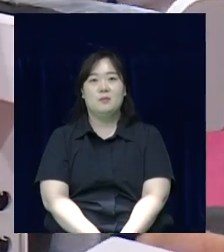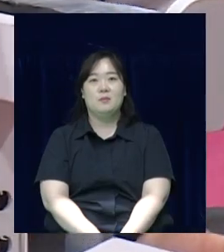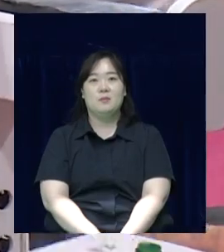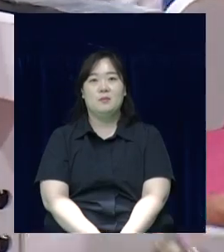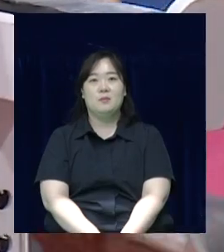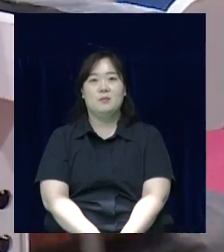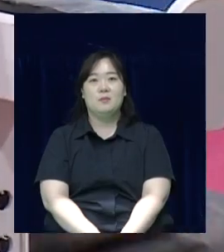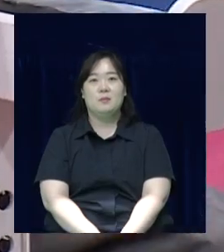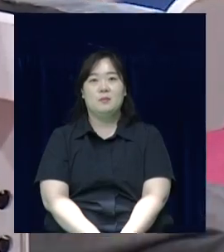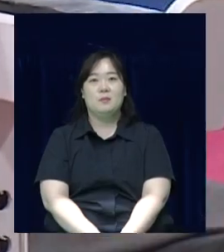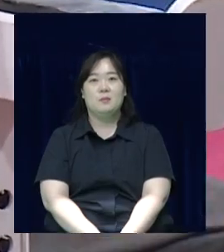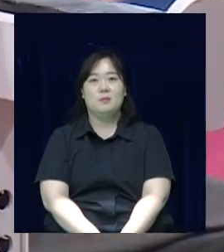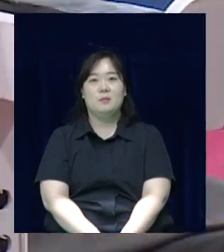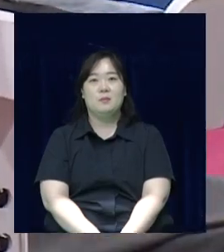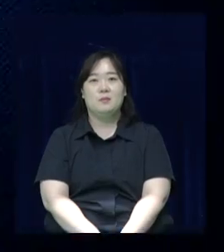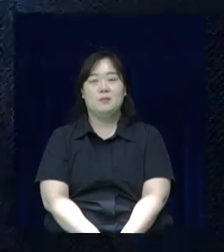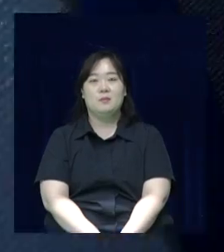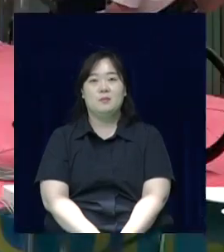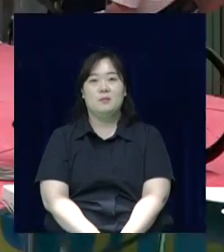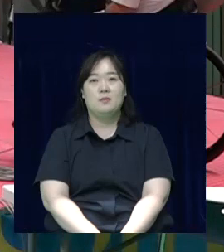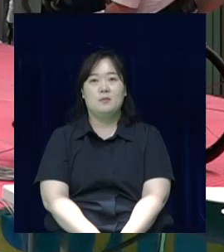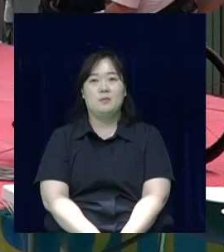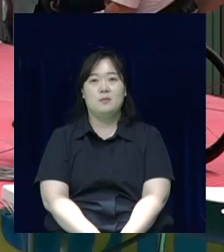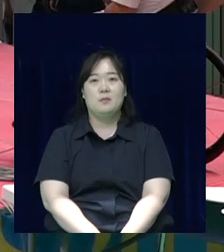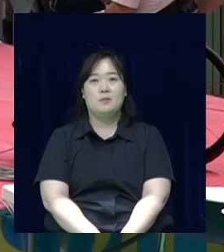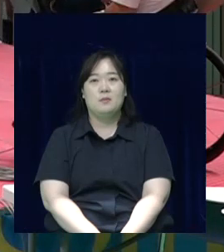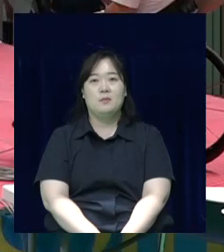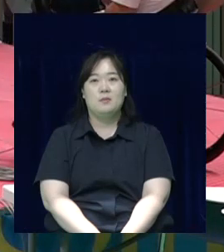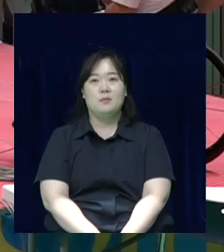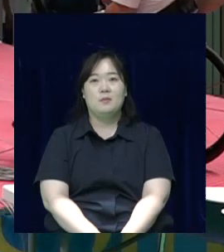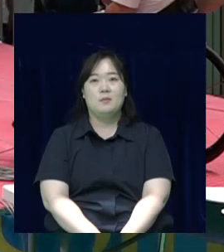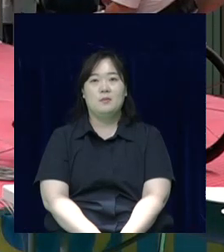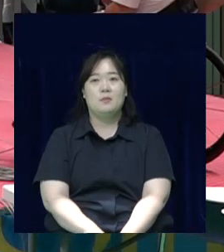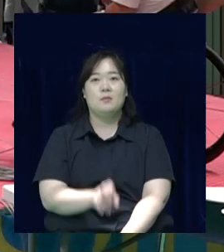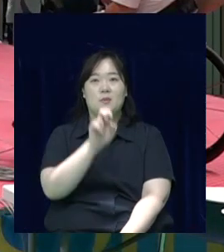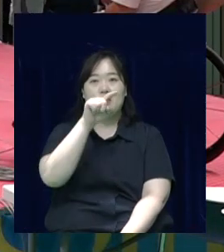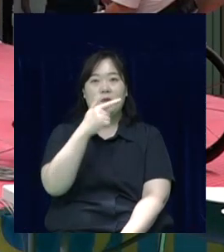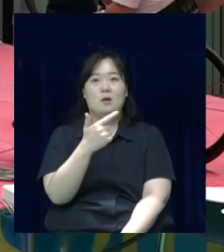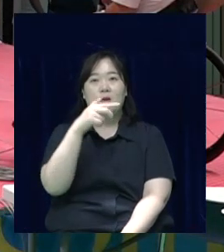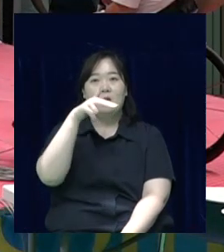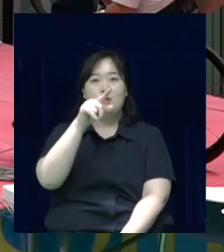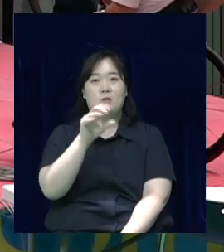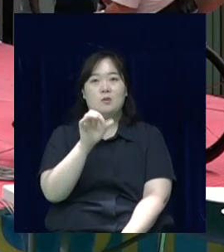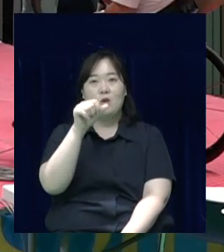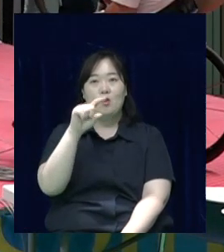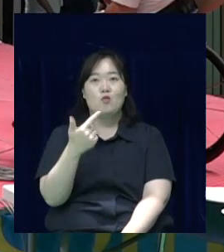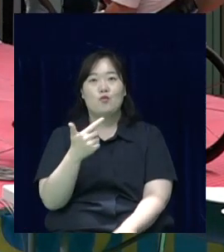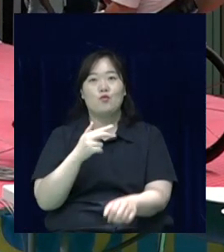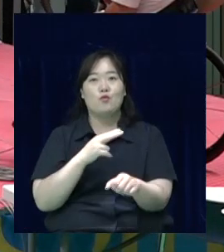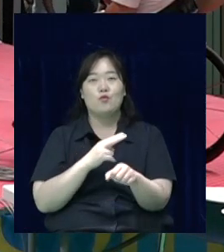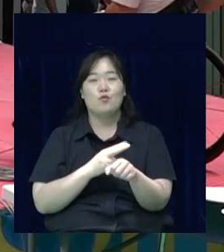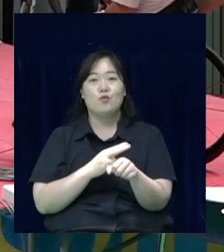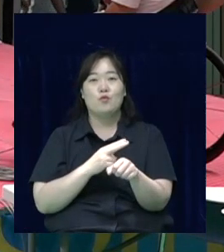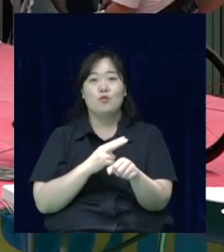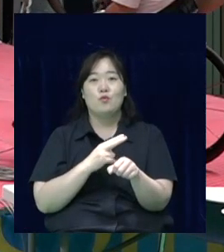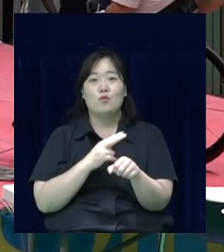사실 황찬우 선수가 이렇게 성공을 차례대로 해주게 되면은 네. 문정훈 선수 입장에서는 또 부담이 되겠네요. 부담이 가죠.